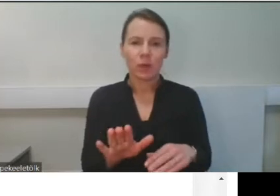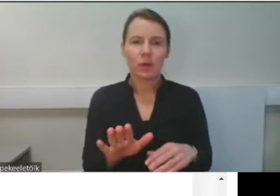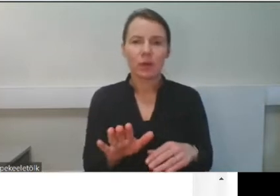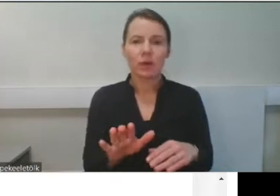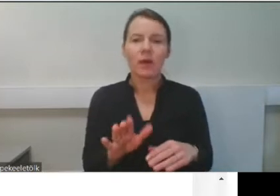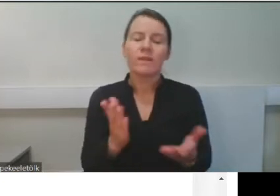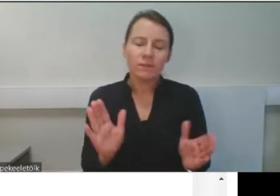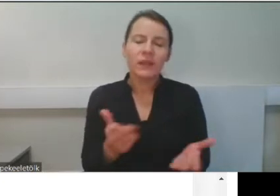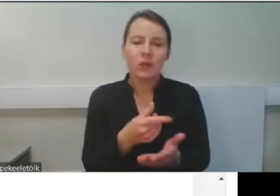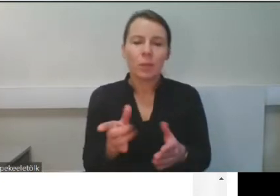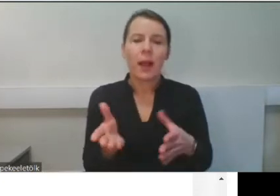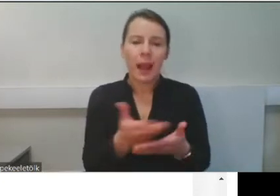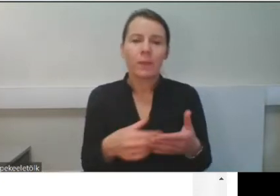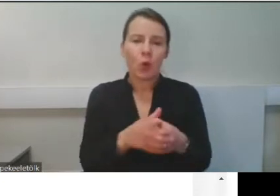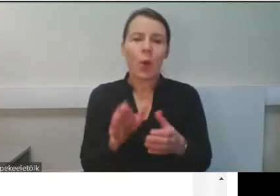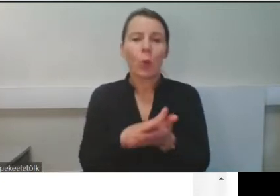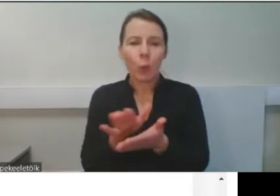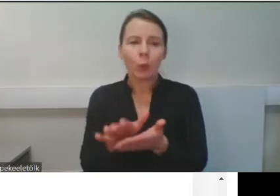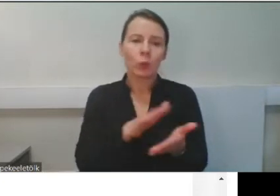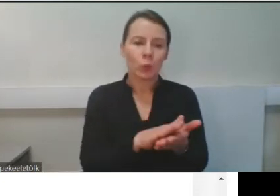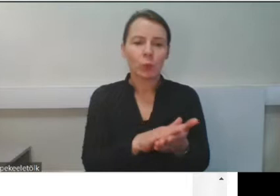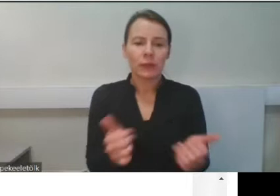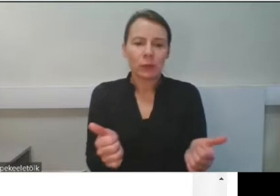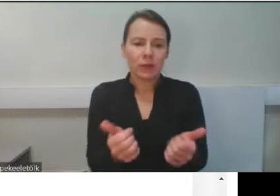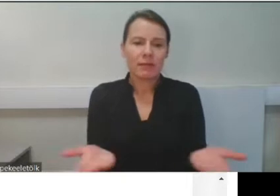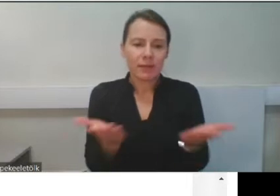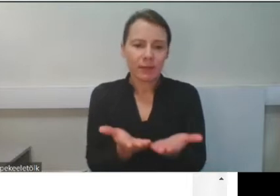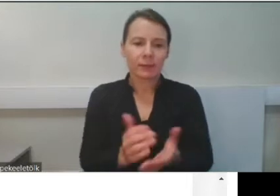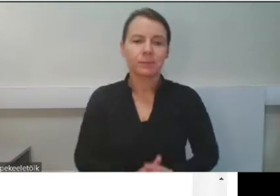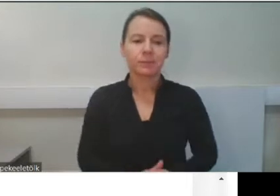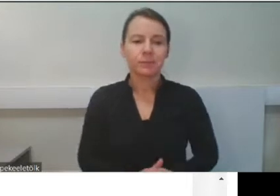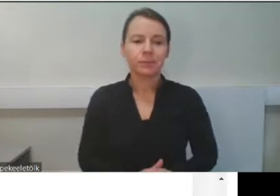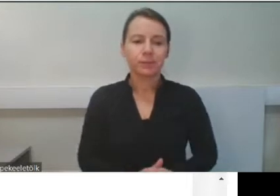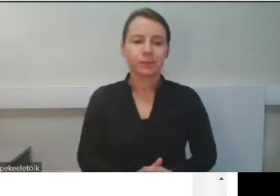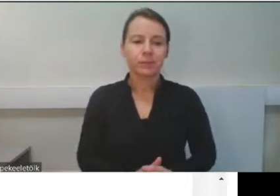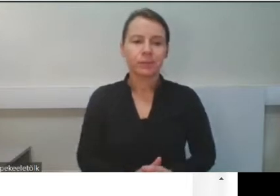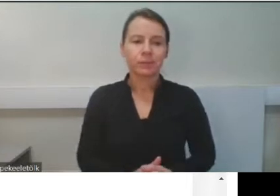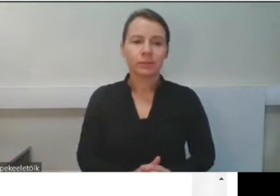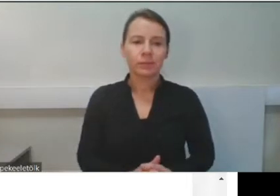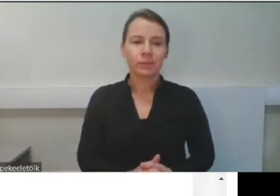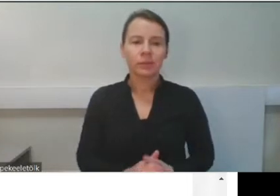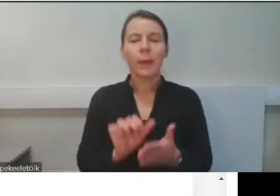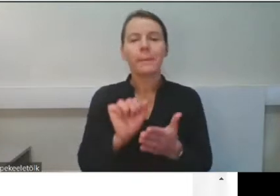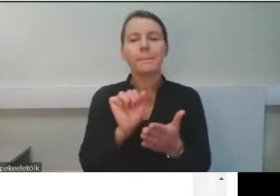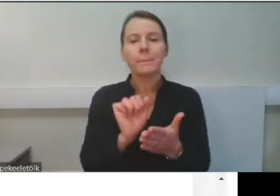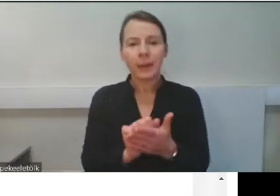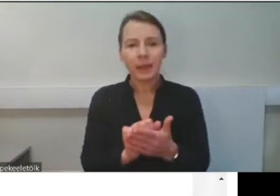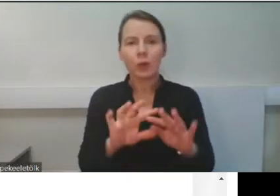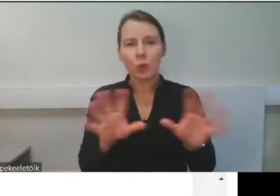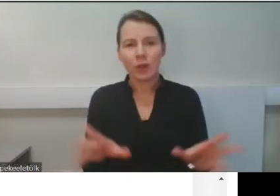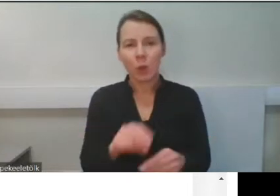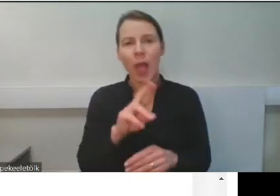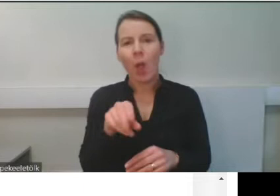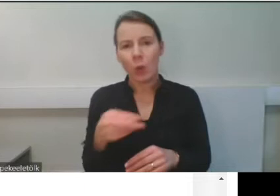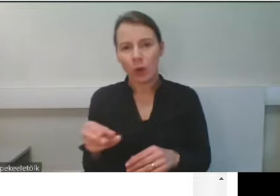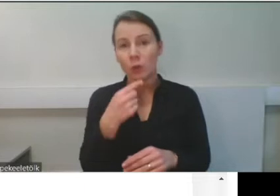Veel, mida tavaliselt vähe räägitakse, aga andmebaasist on leitav info ka selle kohta, et millised on nende